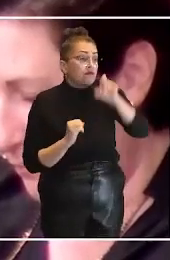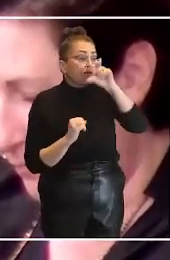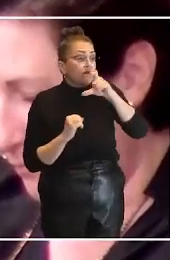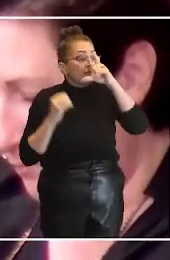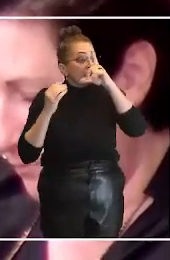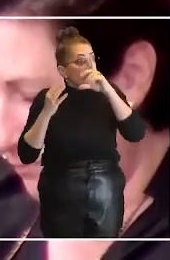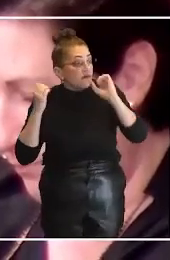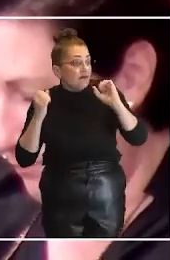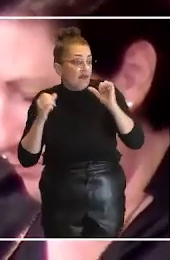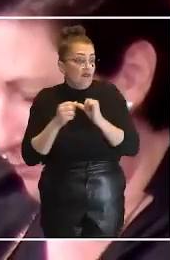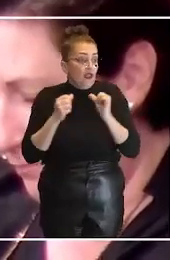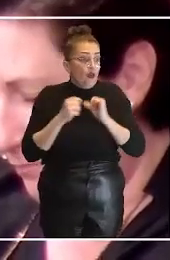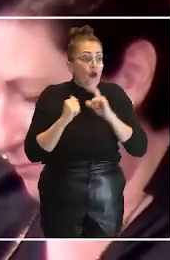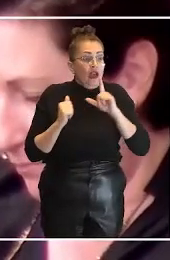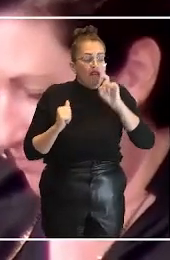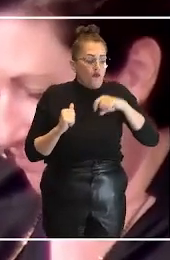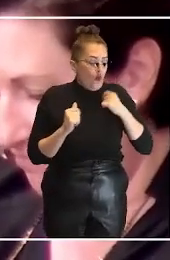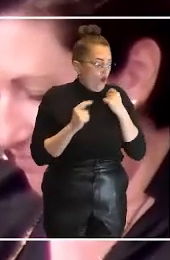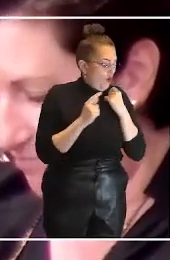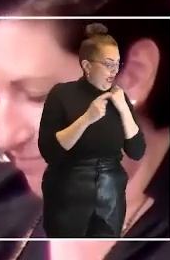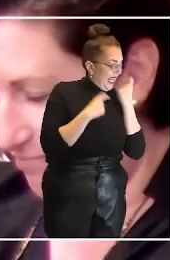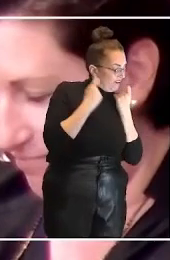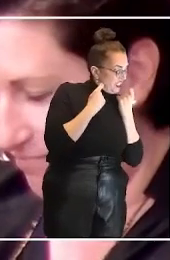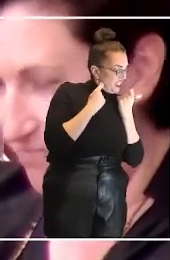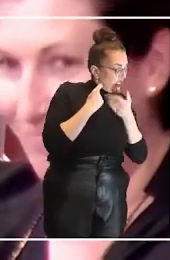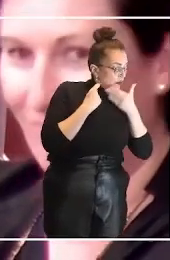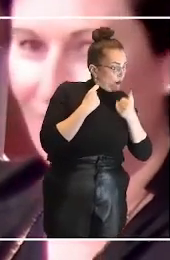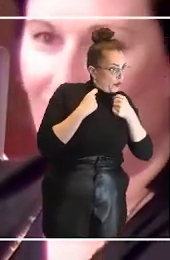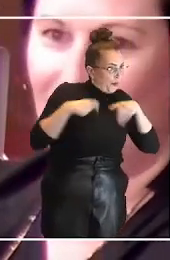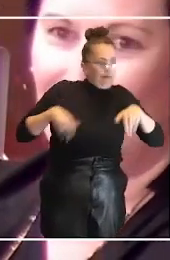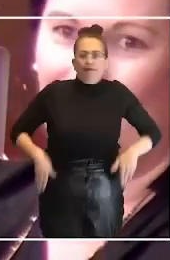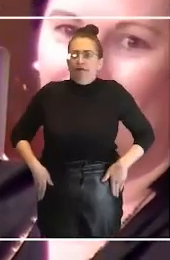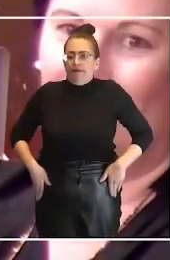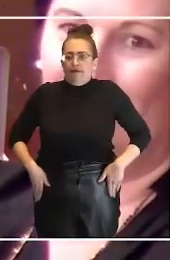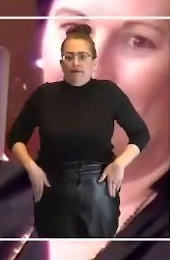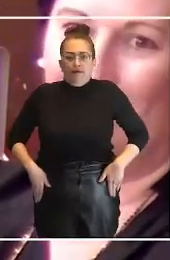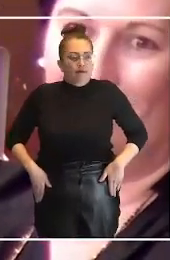réfléchit à 2 fois avant de ne rien dire. Eh bien, monsieur le maire, vous